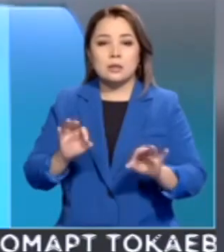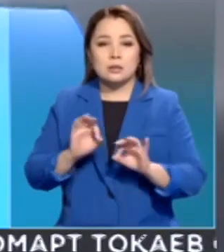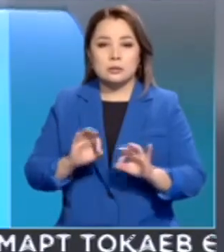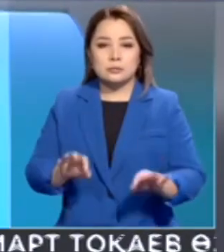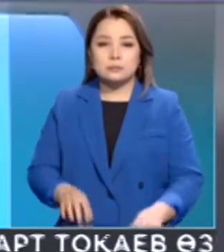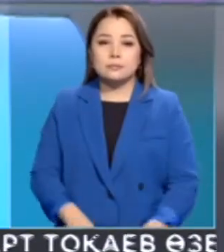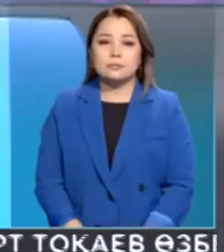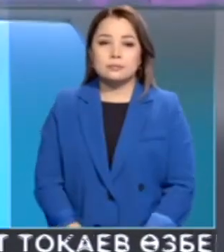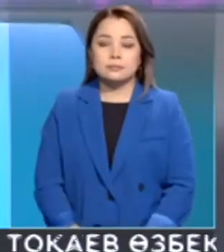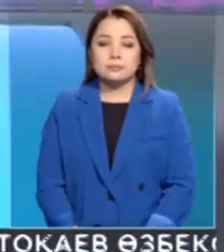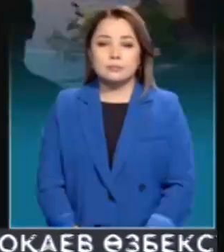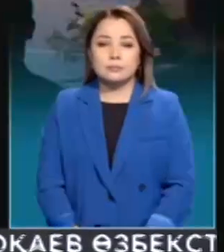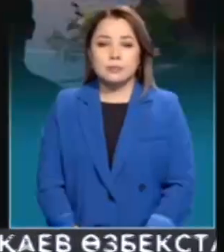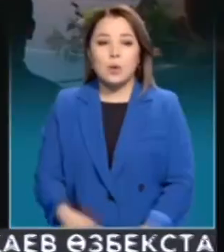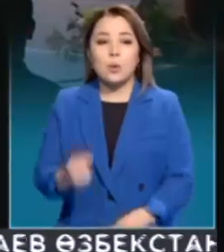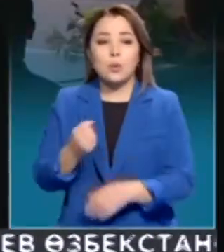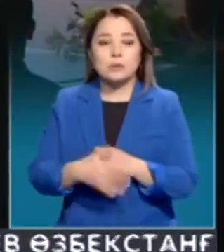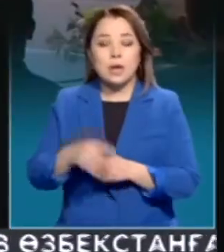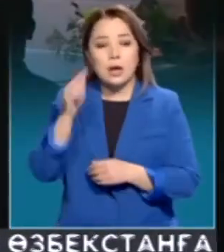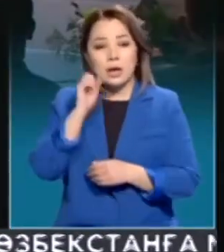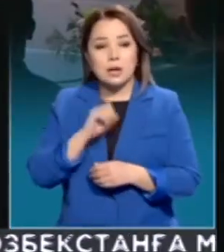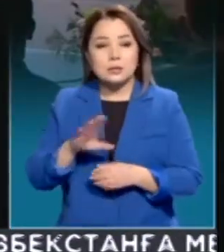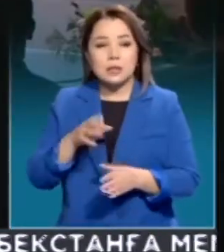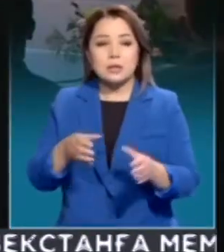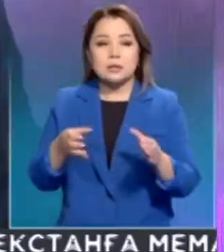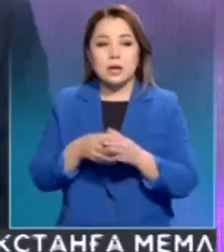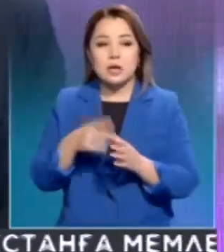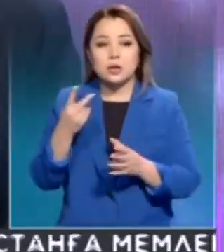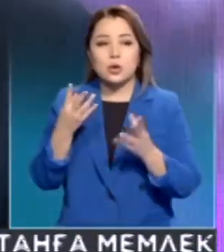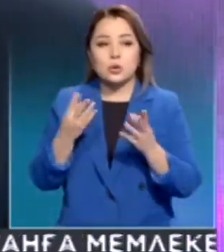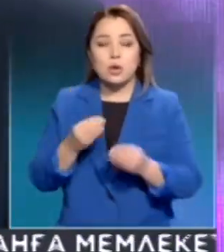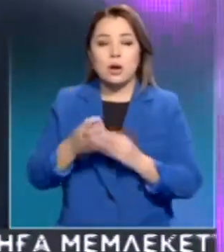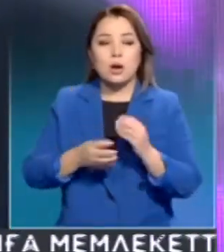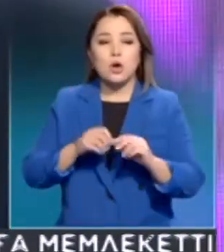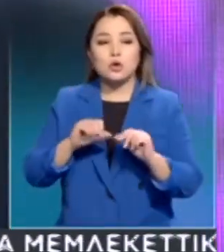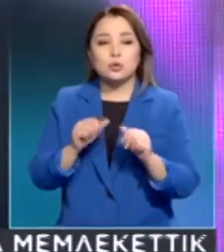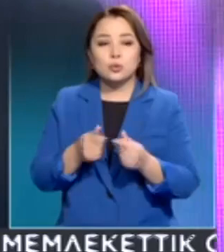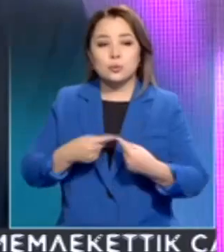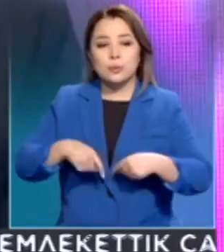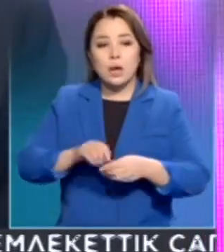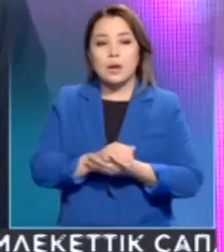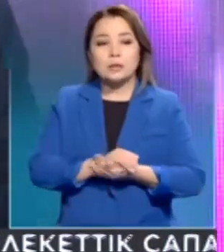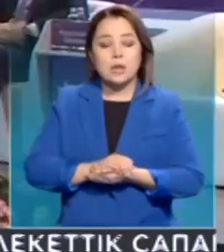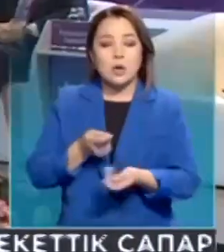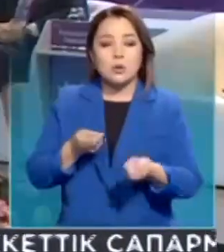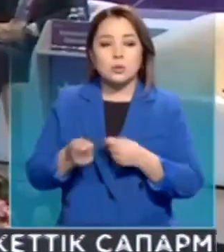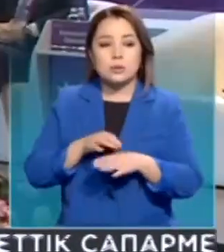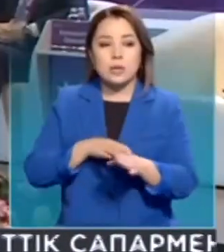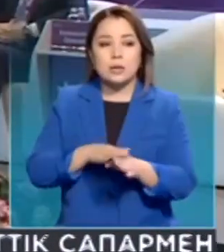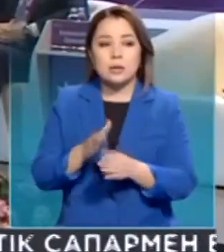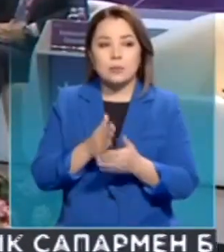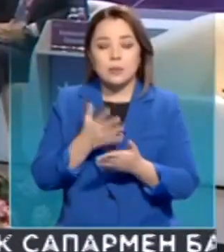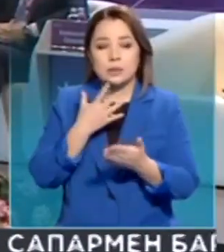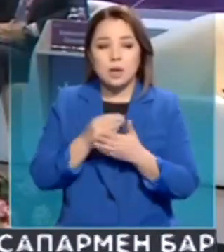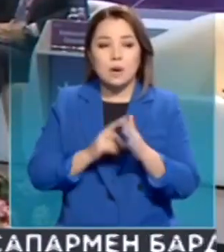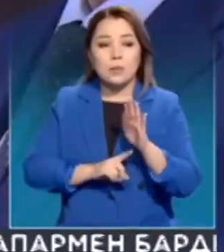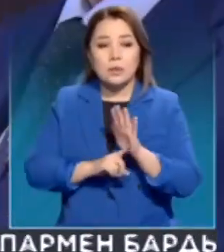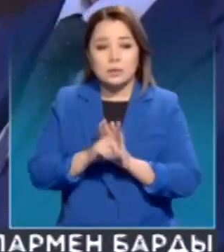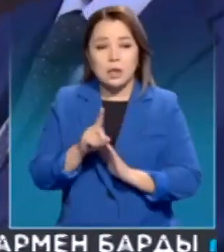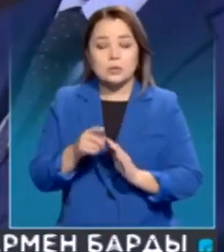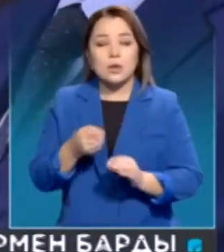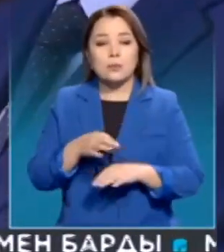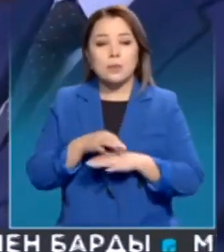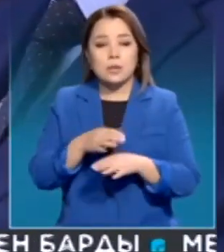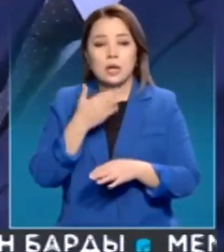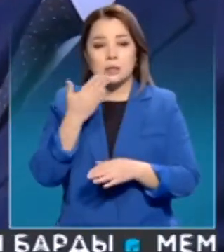тарқатады. Орталық Азия медиа форумының екінші күні халықаралық ұйымдардың ынтымақтастықтағы рөлі туралы панельдік сессиямен басталды. Одан кейін